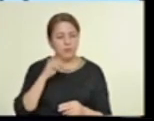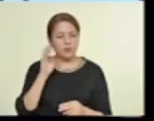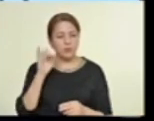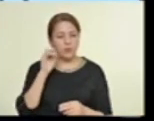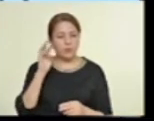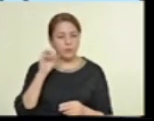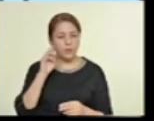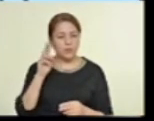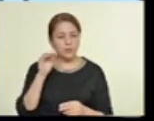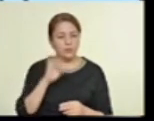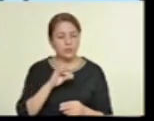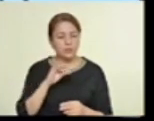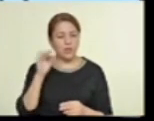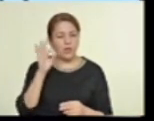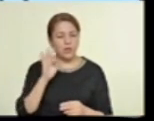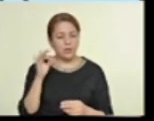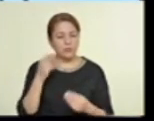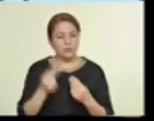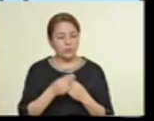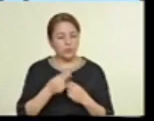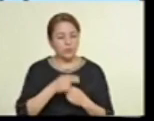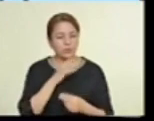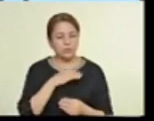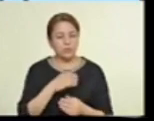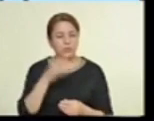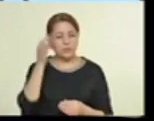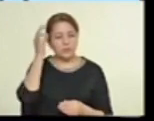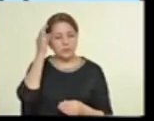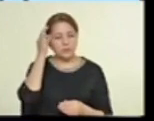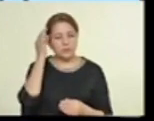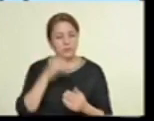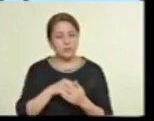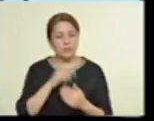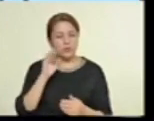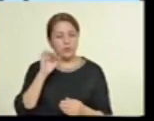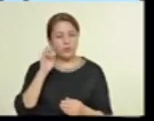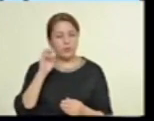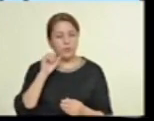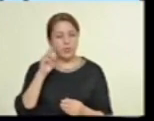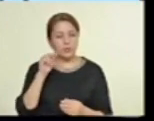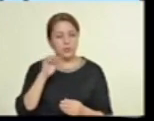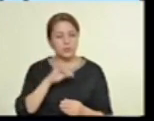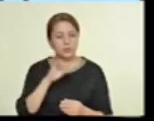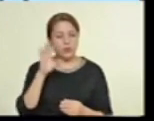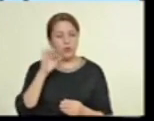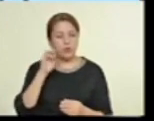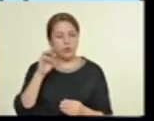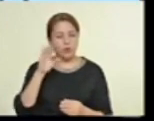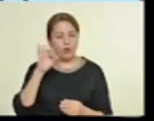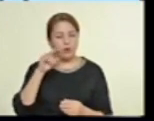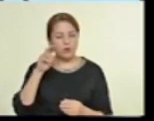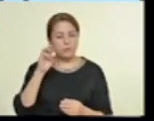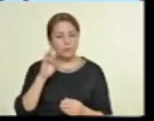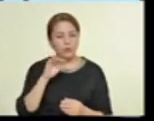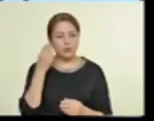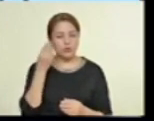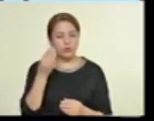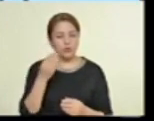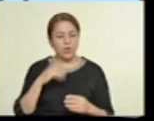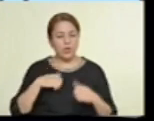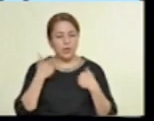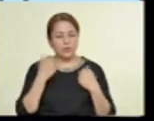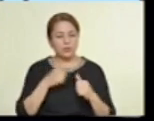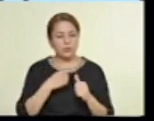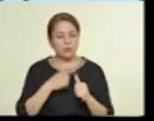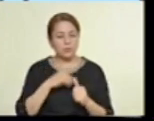haqida yangi bilimlar olgan edik. Eslaymiz, ko'makchi ot, olmosh, harakat